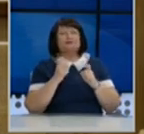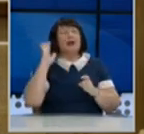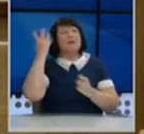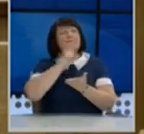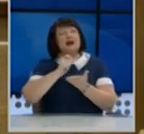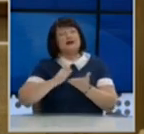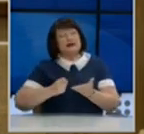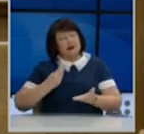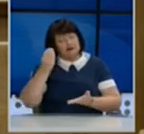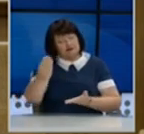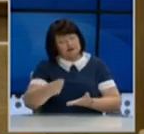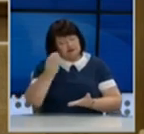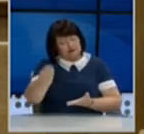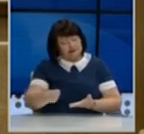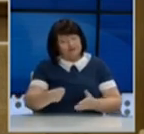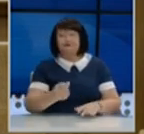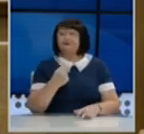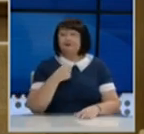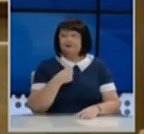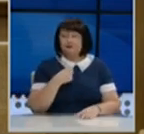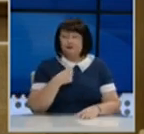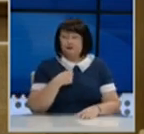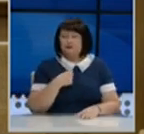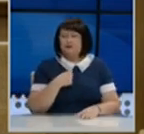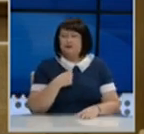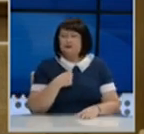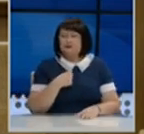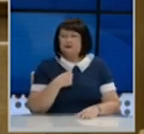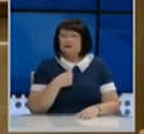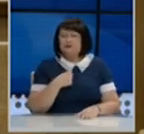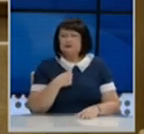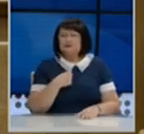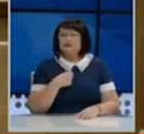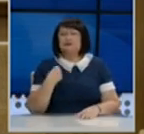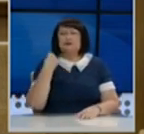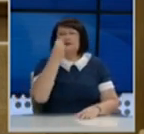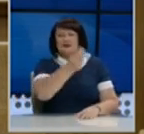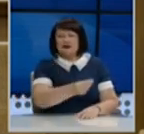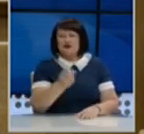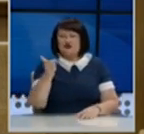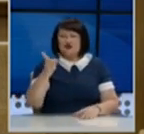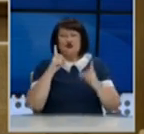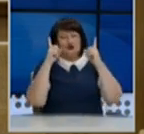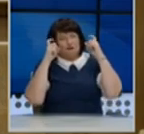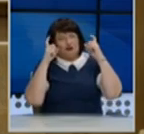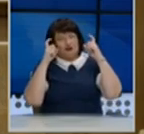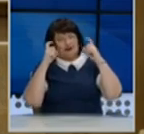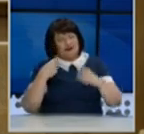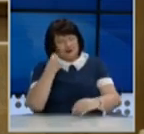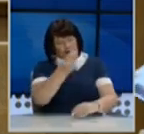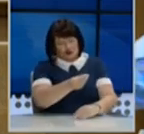πρακτικά. Εγώ θα σας παραδώσω μία φωτογραφία.